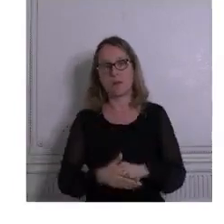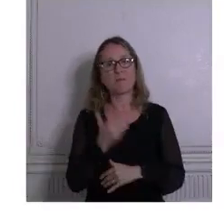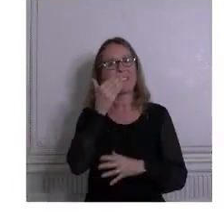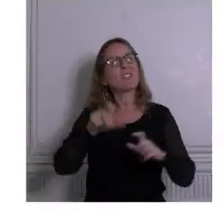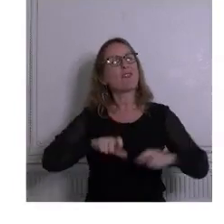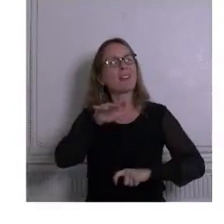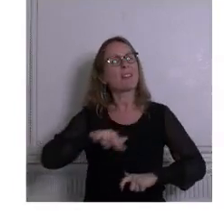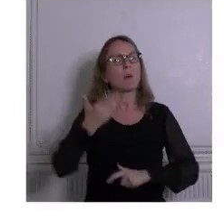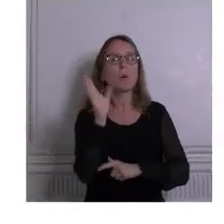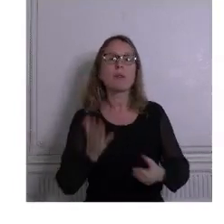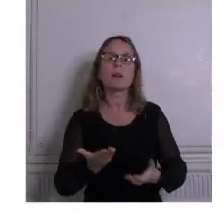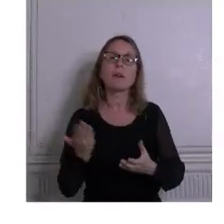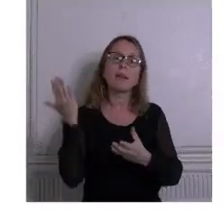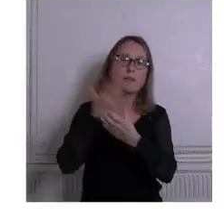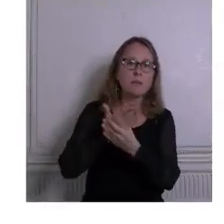combles perdus.